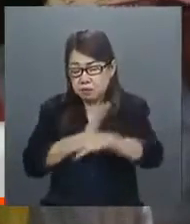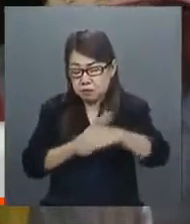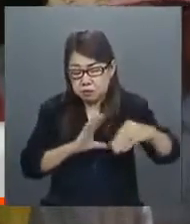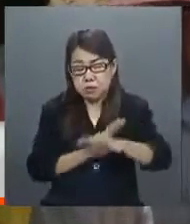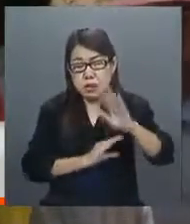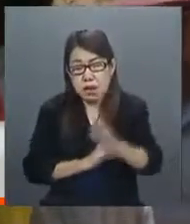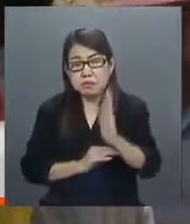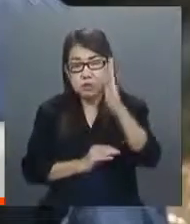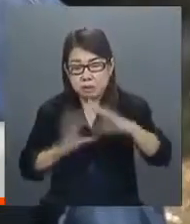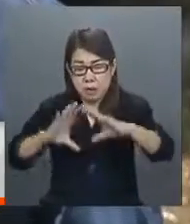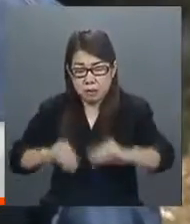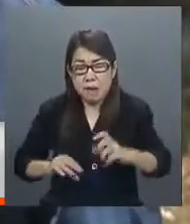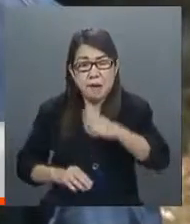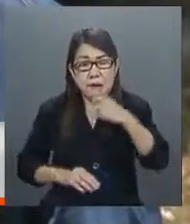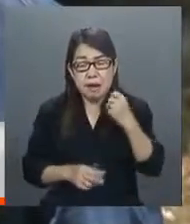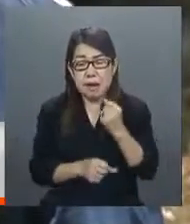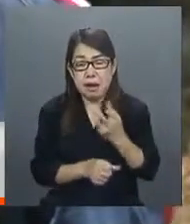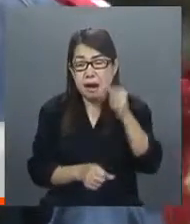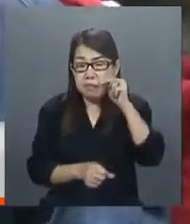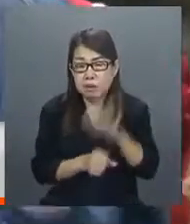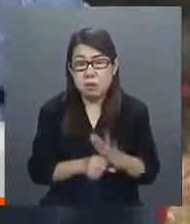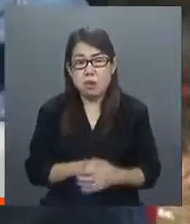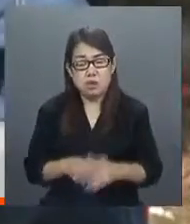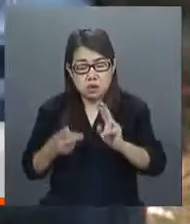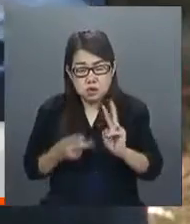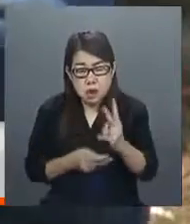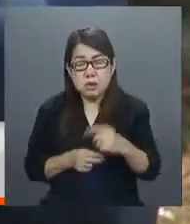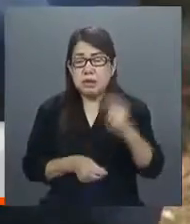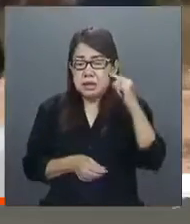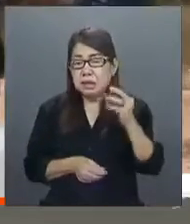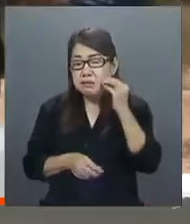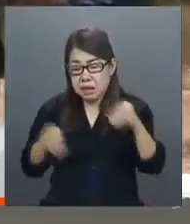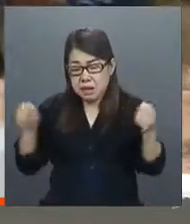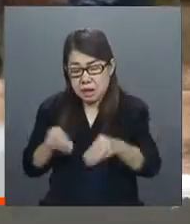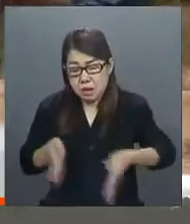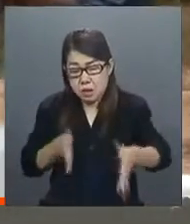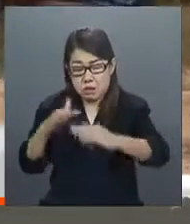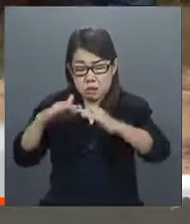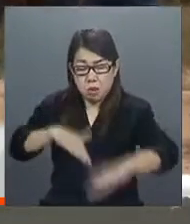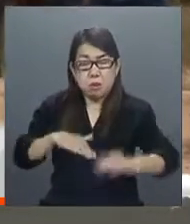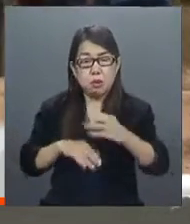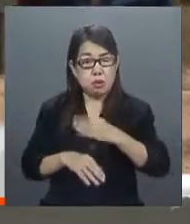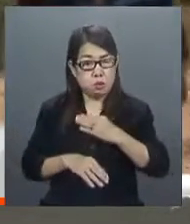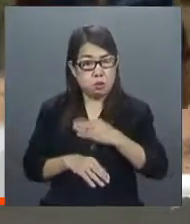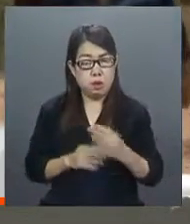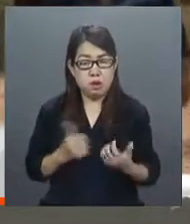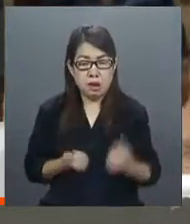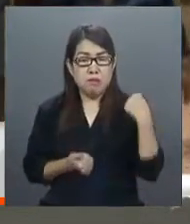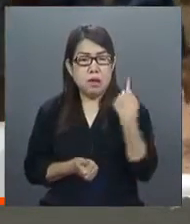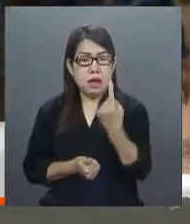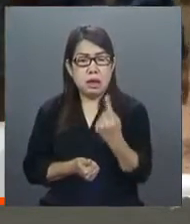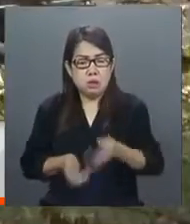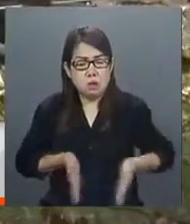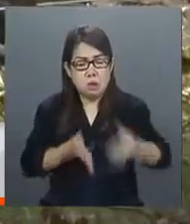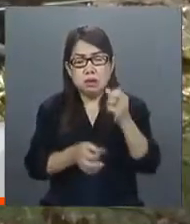ทั้งเกรงว่าบ้านเรือนที่อยู่บริเวณใกล้แหล่งน้ำดิบจะเกิดความเสียหายทำให้ขณะนี้มีแหล่งน้ำดิบประปาเพียงแห่งเดียวที่สามารถนำ